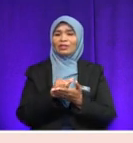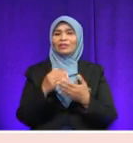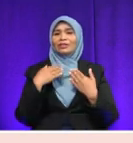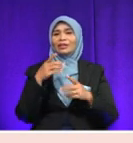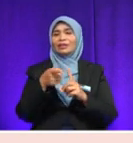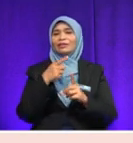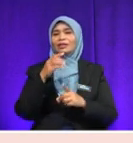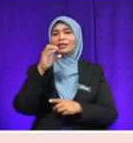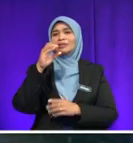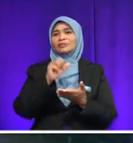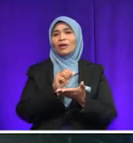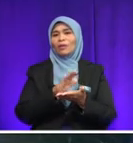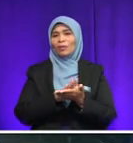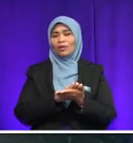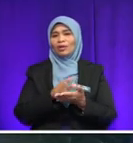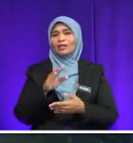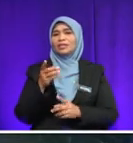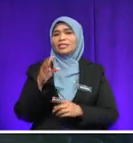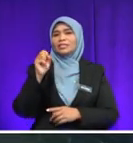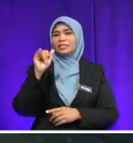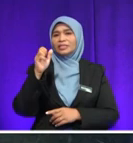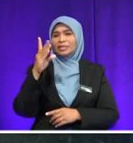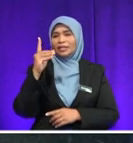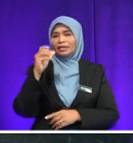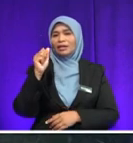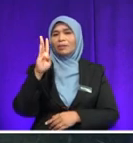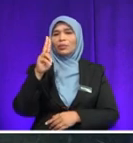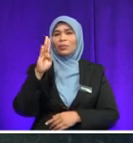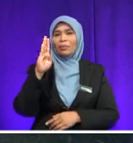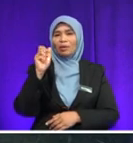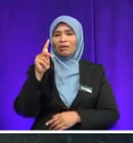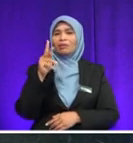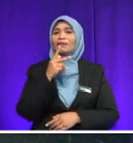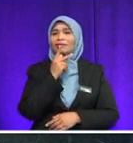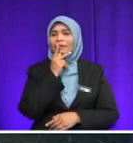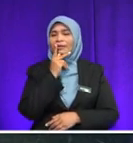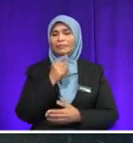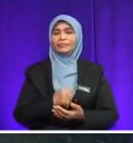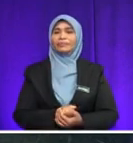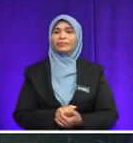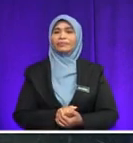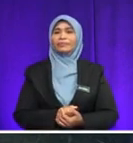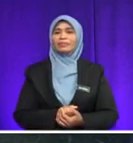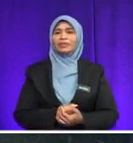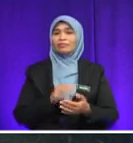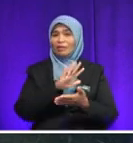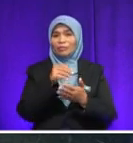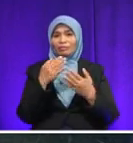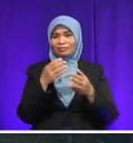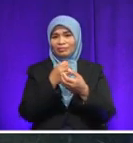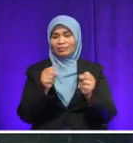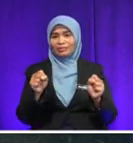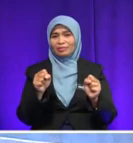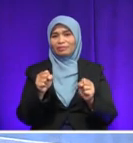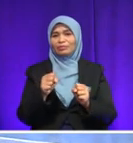Abu Bakar pada hari ini dari Jum'at saya yakin semua dari Ustaz mengenai